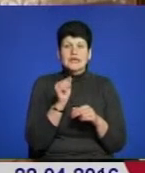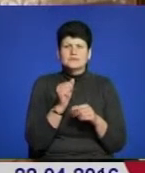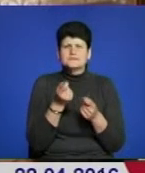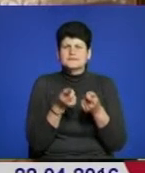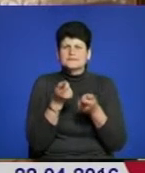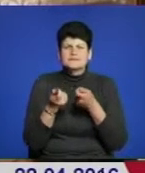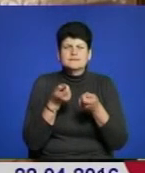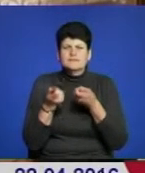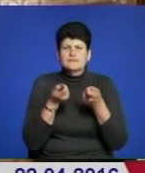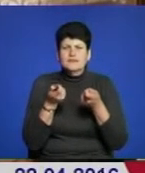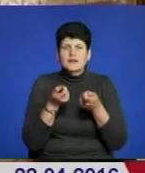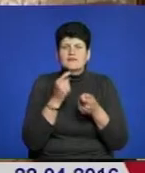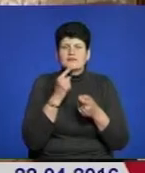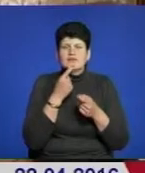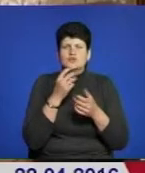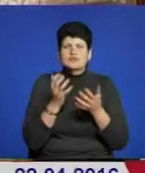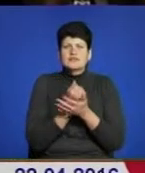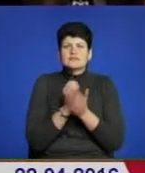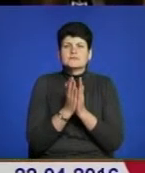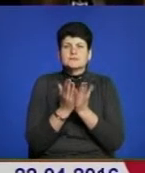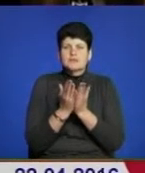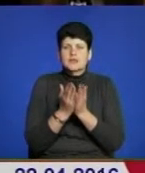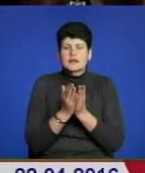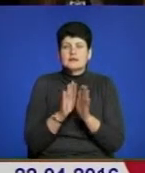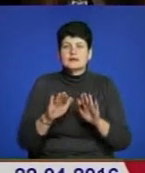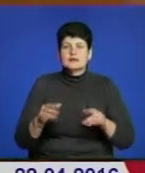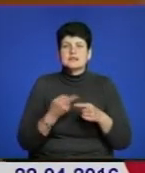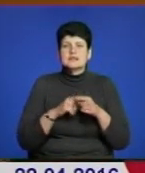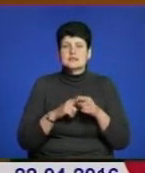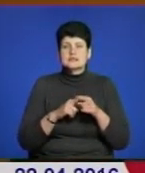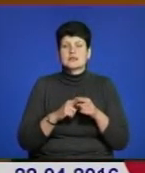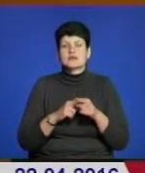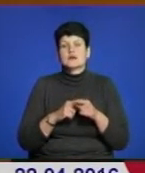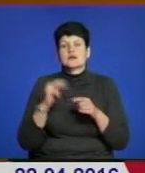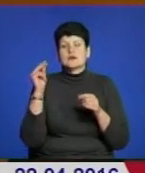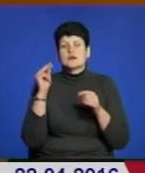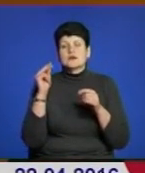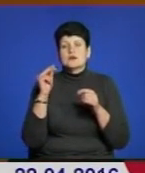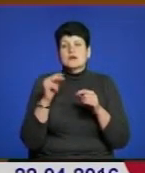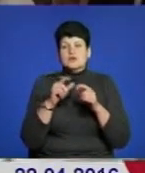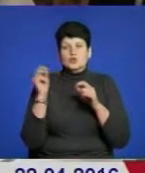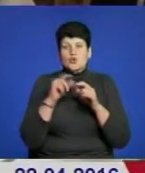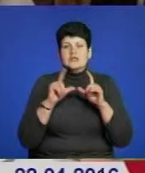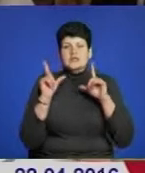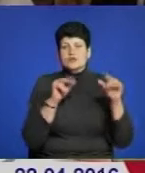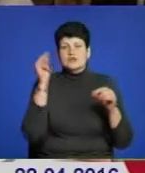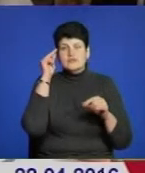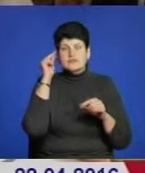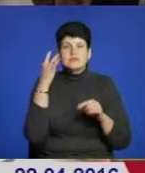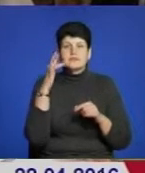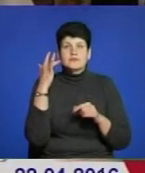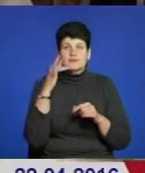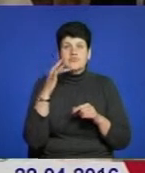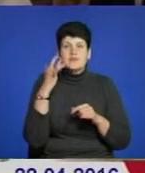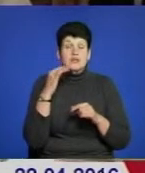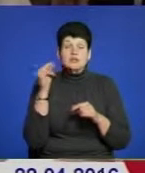нюанси такі, яких дуже важко знайти в підручниках. Учні цієї гімназії навіть їздять на навчання до Сполучених Штатів. І в американських школах вони